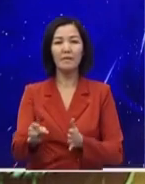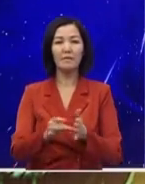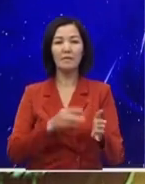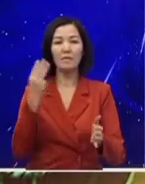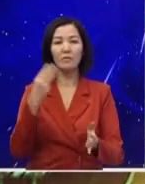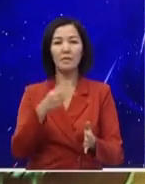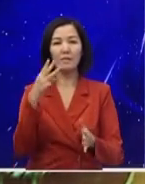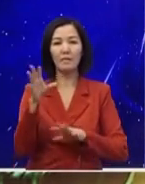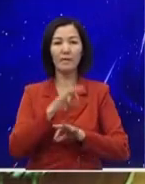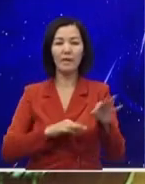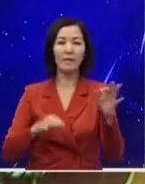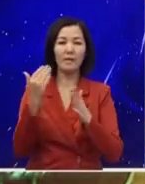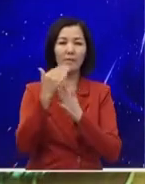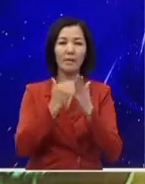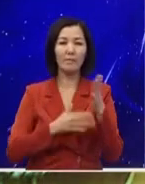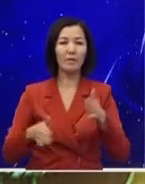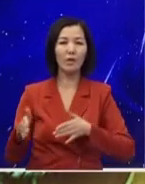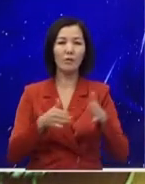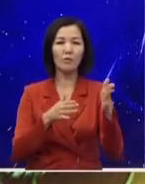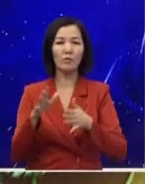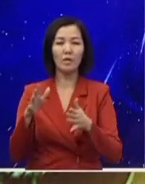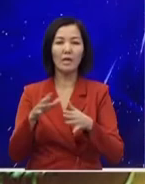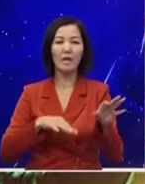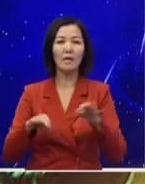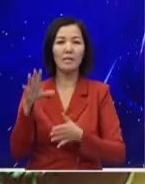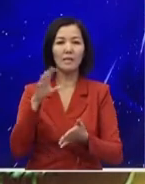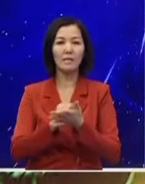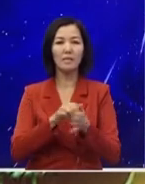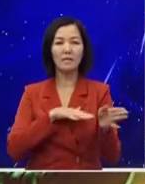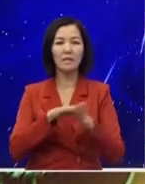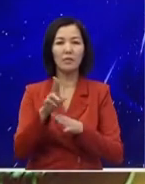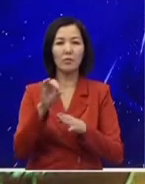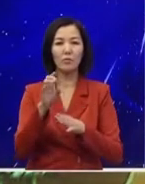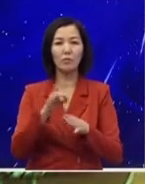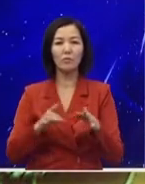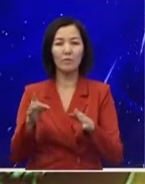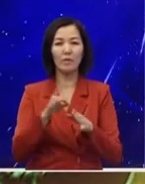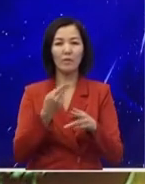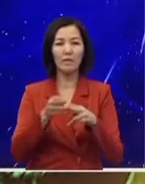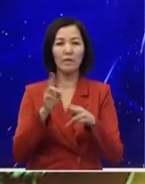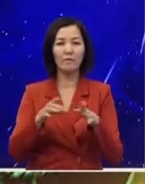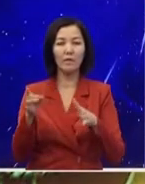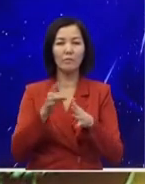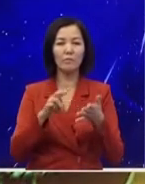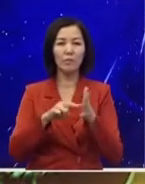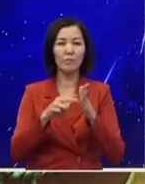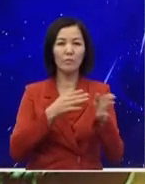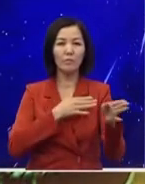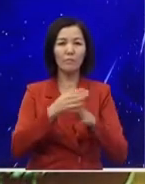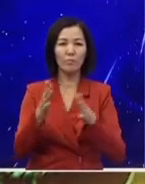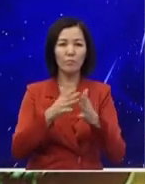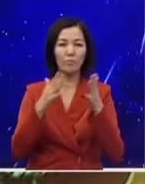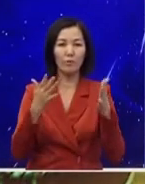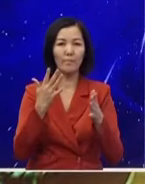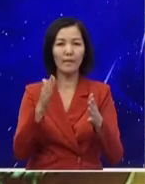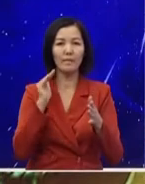Сразу 33 проекта по программе «Дорожная карта занятости» реализуются в Куксусском районе. Для этого из республиканского бюджета выделено более